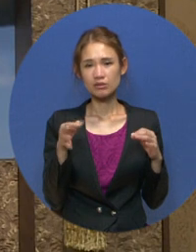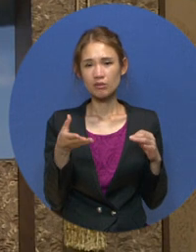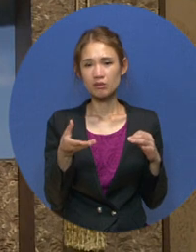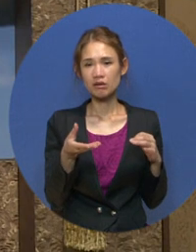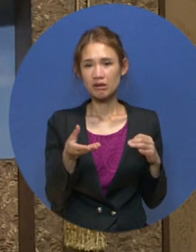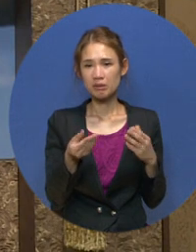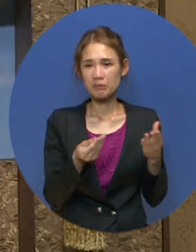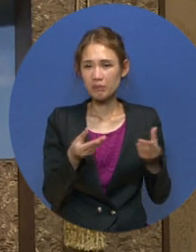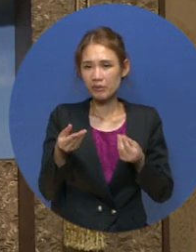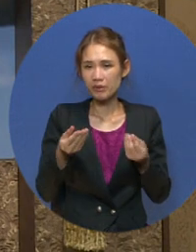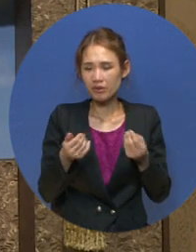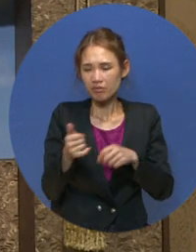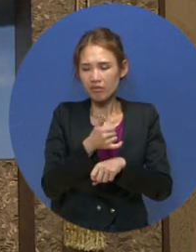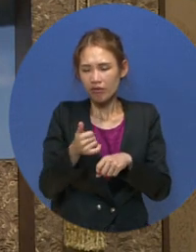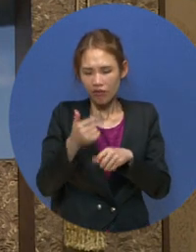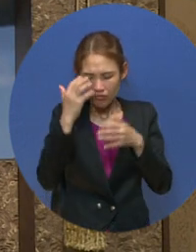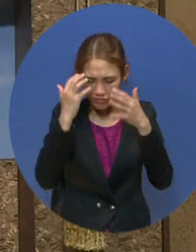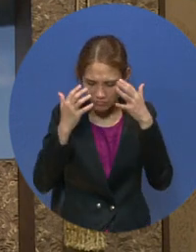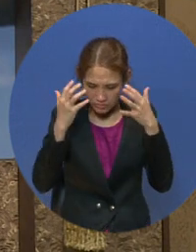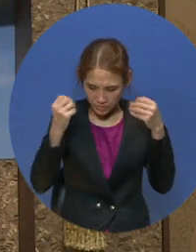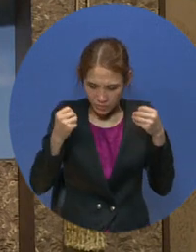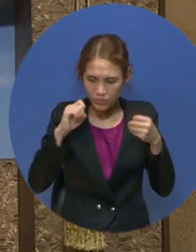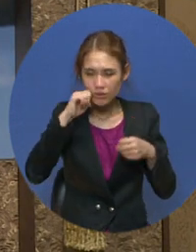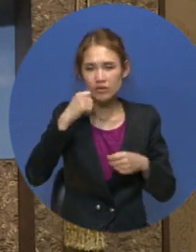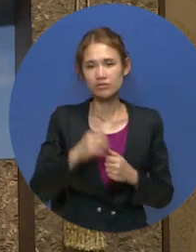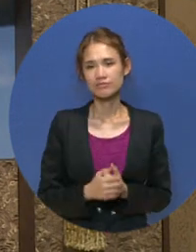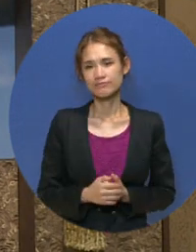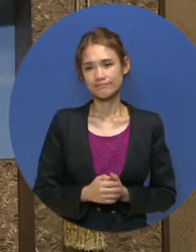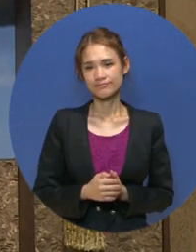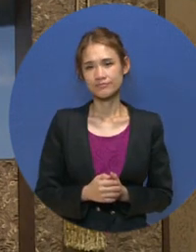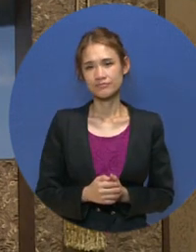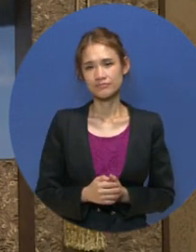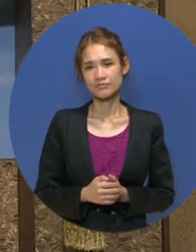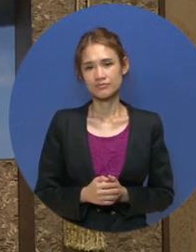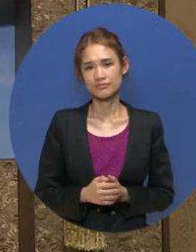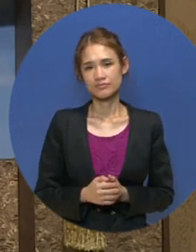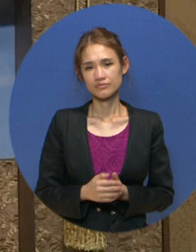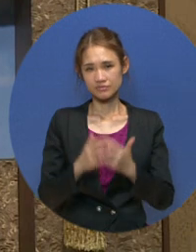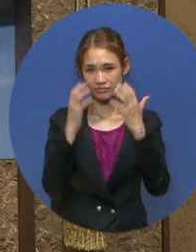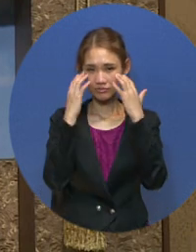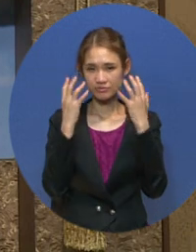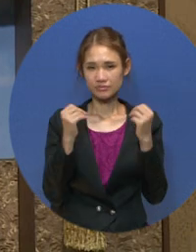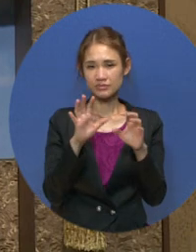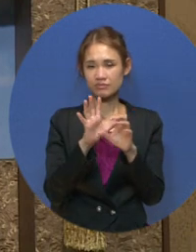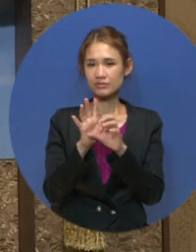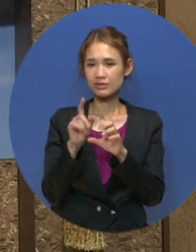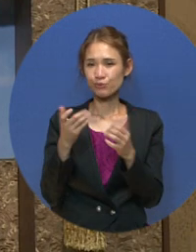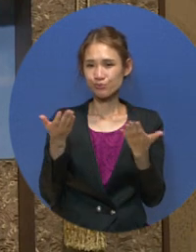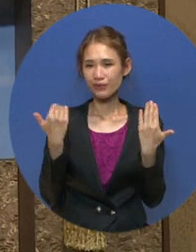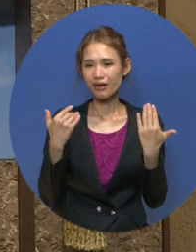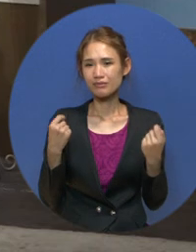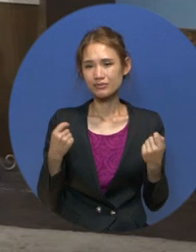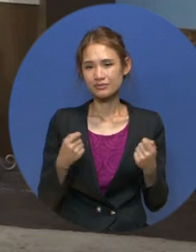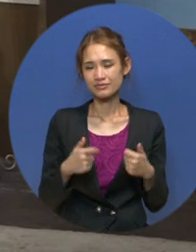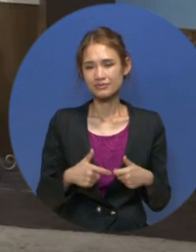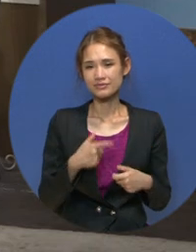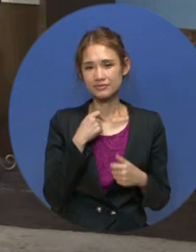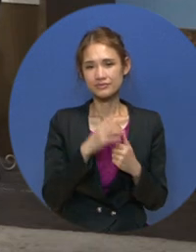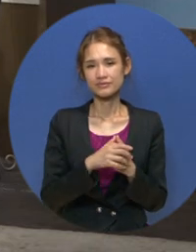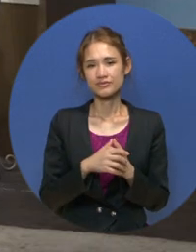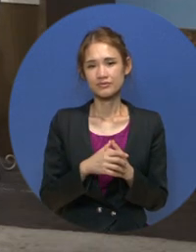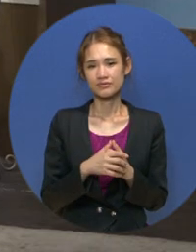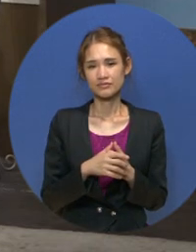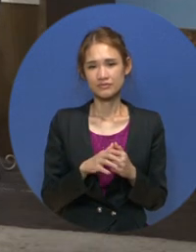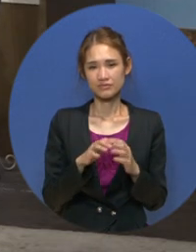다닌다고 정신 없었습니다. 이게 제일 어렵더라고요. 네. 그래서 고생 많으셨어요. 빨리 코로나가 지나갔으면 좋겠습니다. 그러니까요. 정말